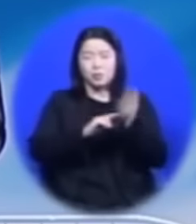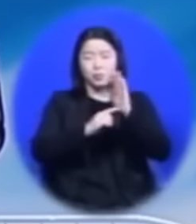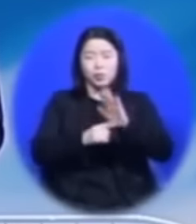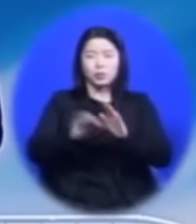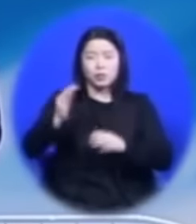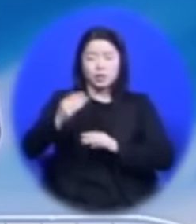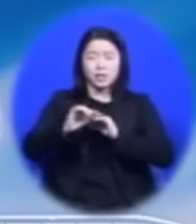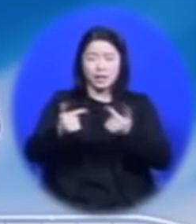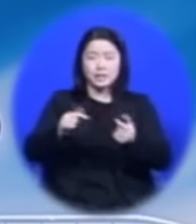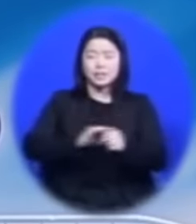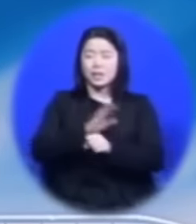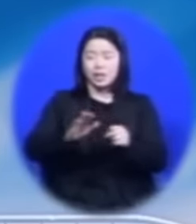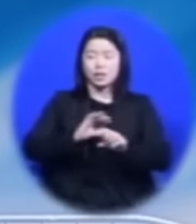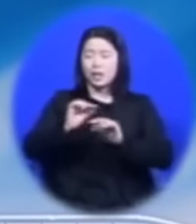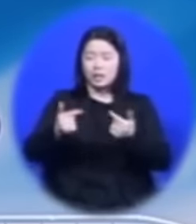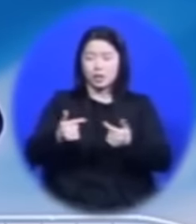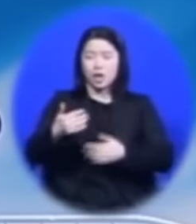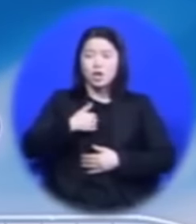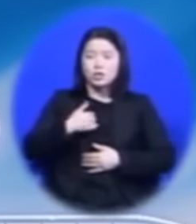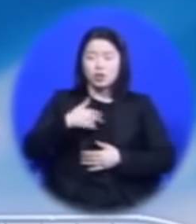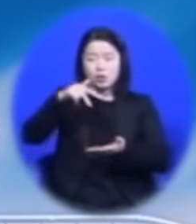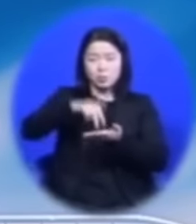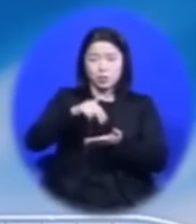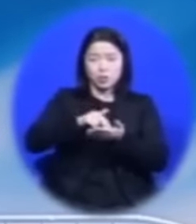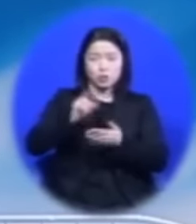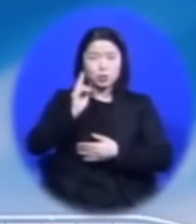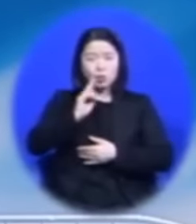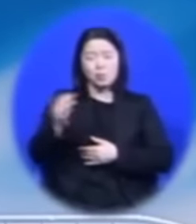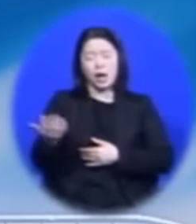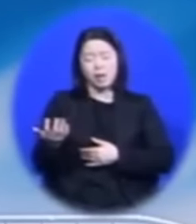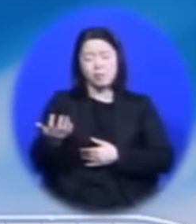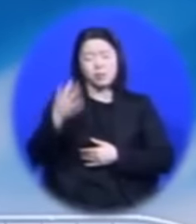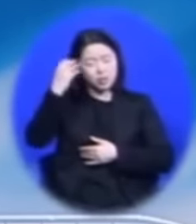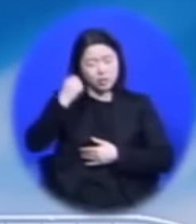거예요. 그건 저에게서 너무나 아픈 기억이에요.